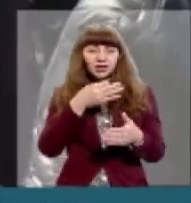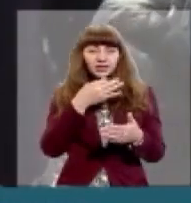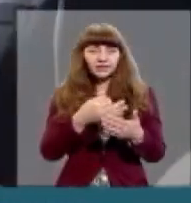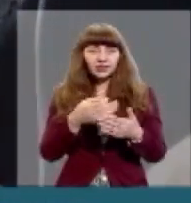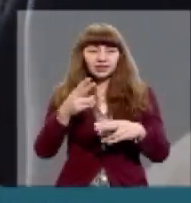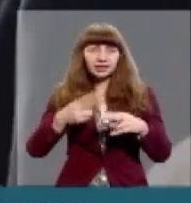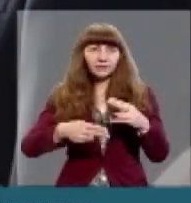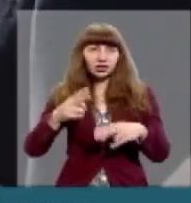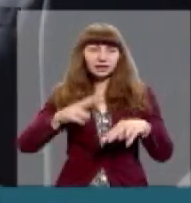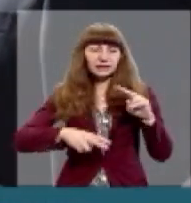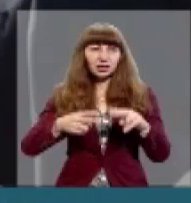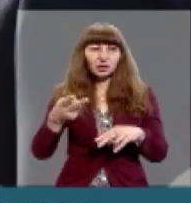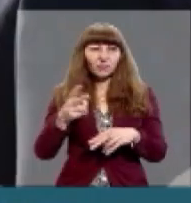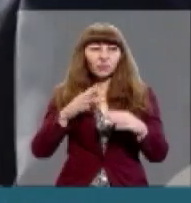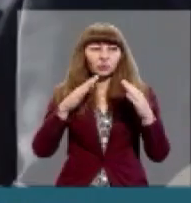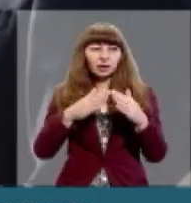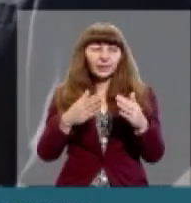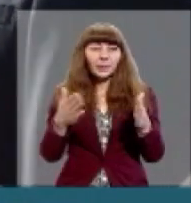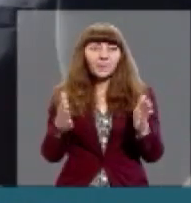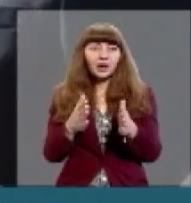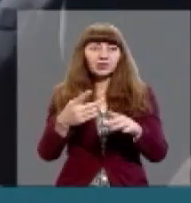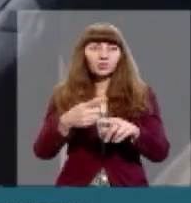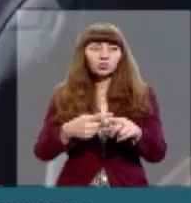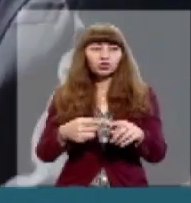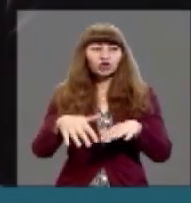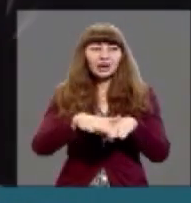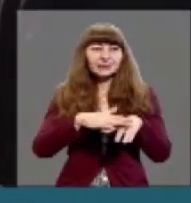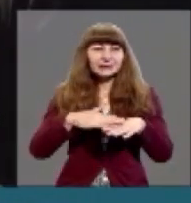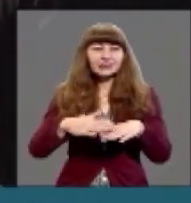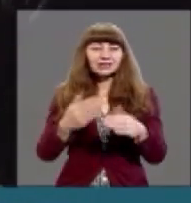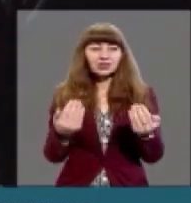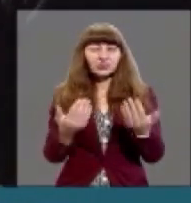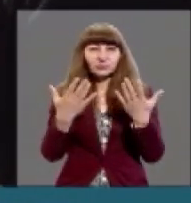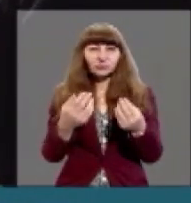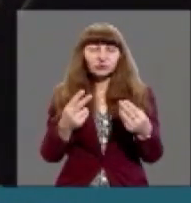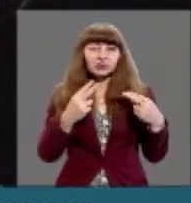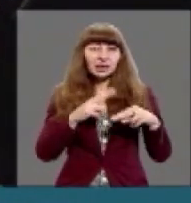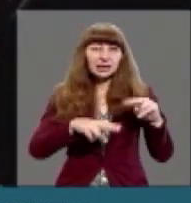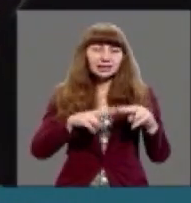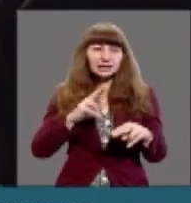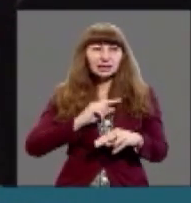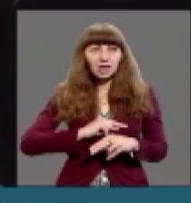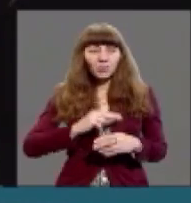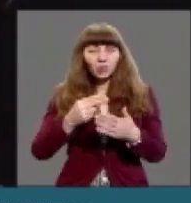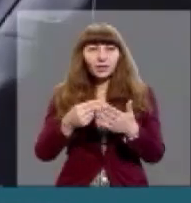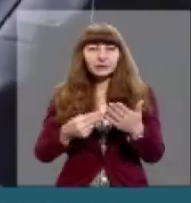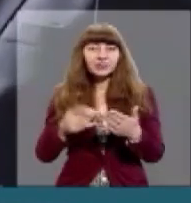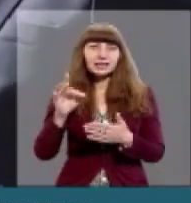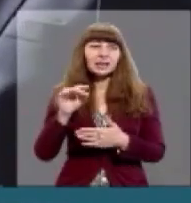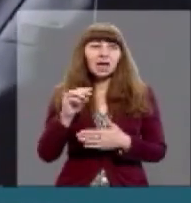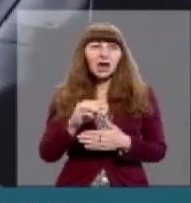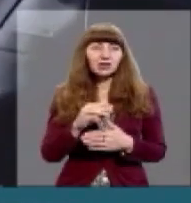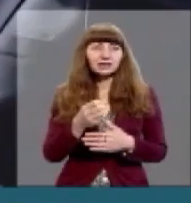шектеулі серіктестікпен шарт жасалған. Қазіргі уақытта құрылыс жұмыстары аяқталып, үйлерді пайдалануға беру туралы актіге қол қойылыпты.